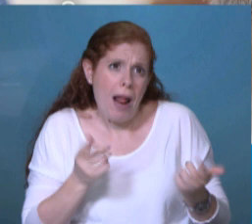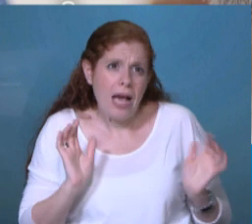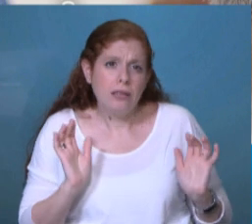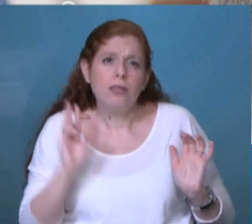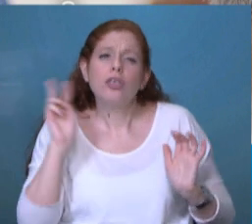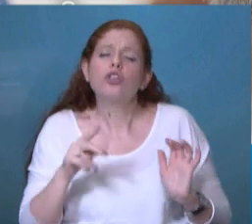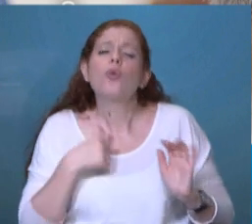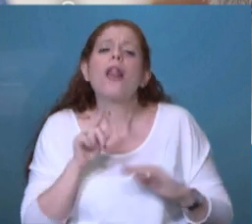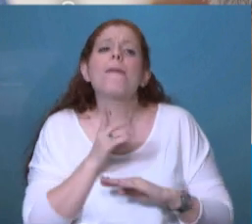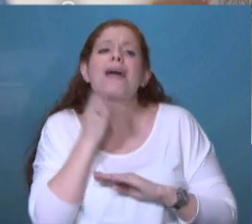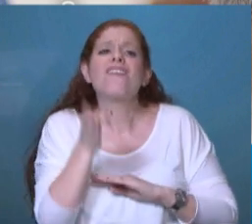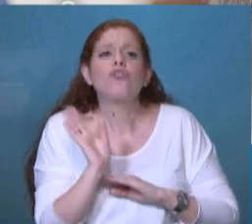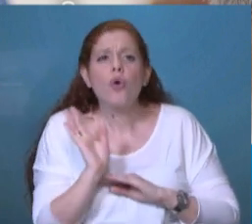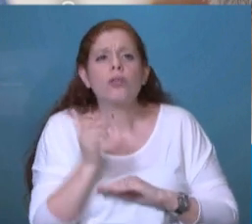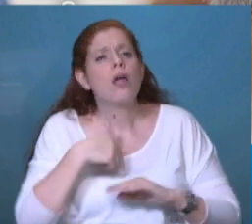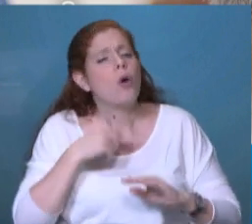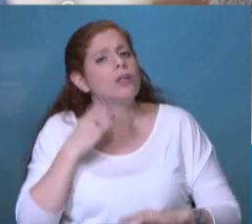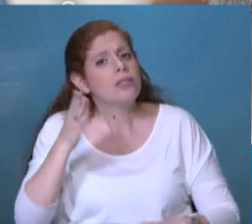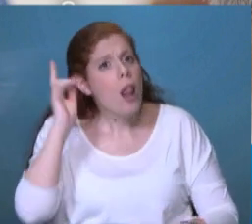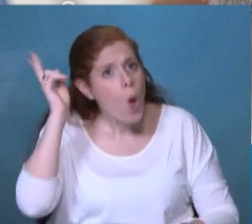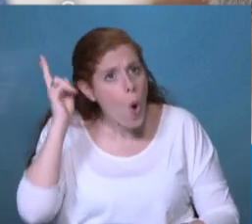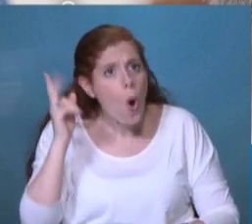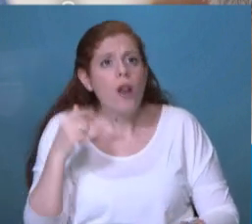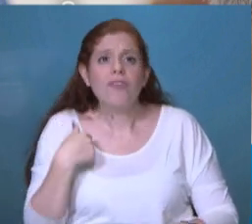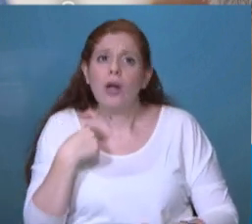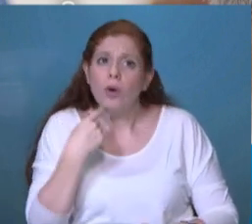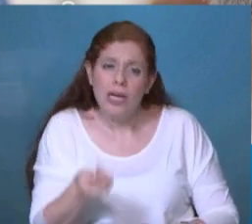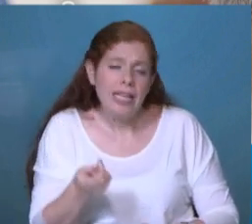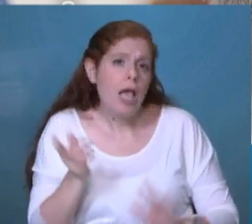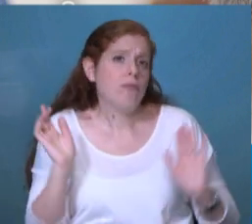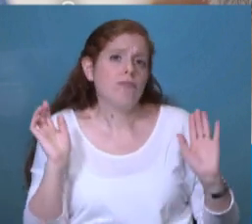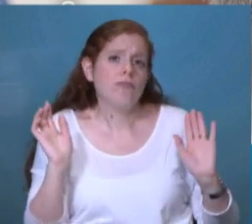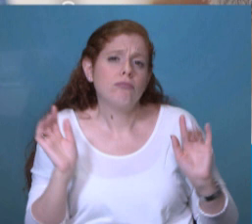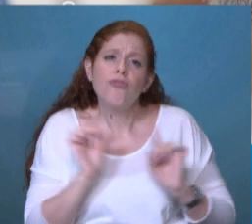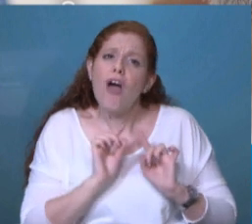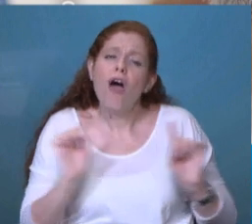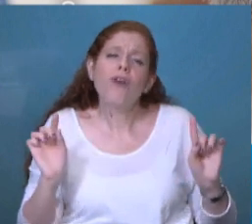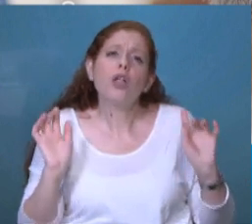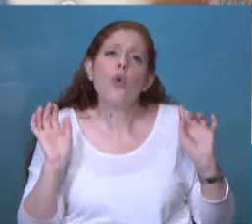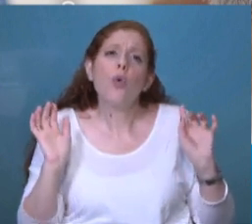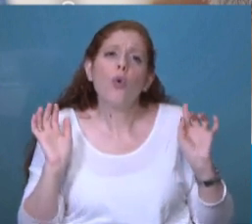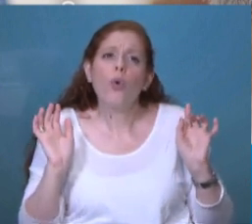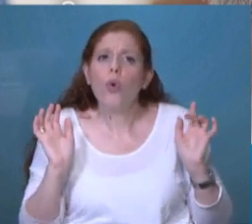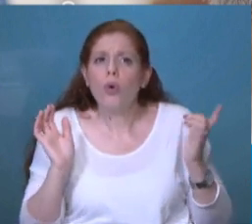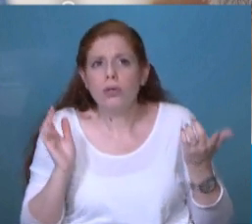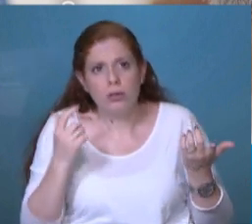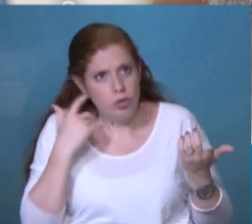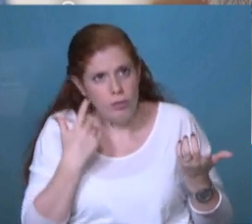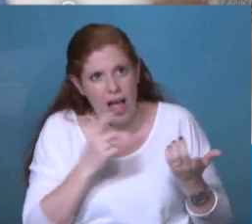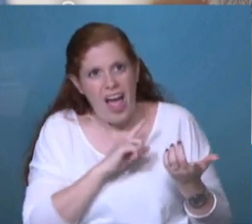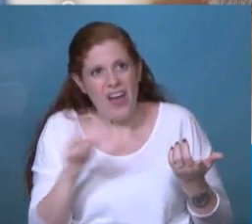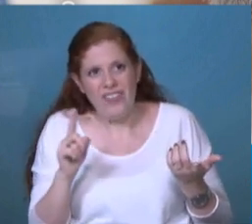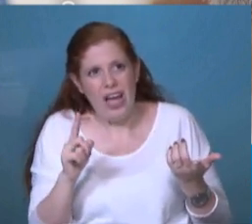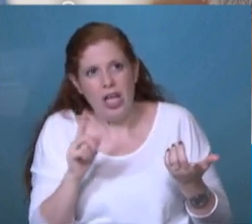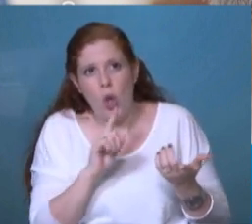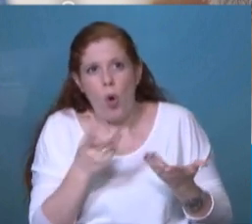למי לתנות. אנחנו נצא חול, וחול, נצא לחול, ואנחנו נגיד להם, ואף אחד לא יספר, שני, אף אחד לא מקבל